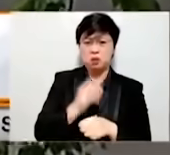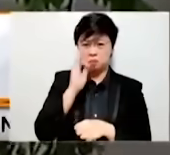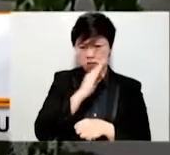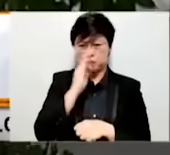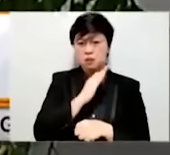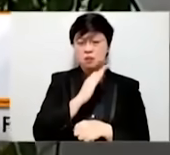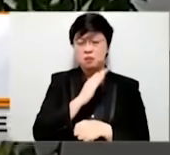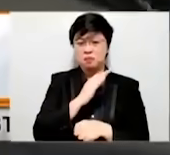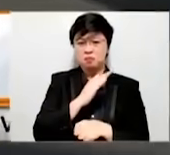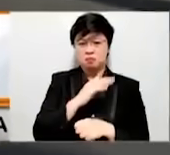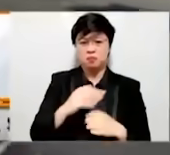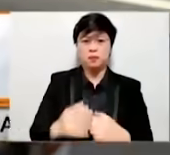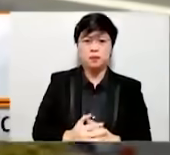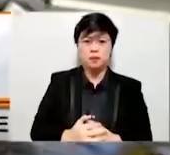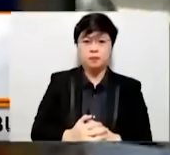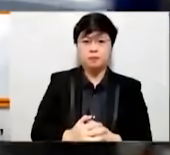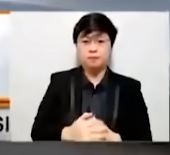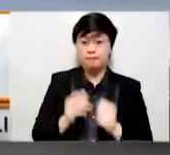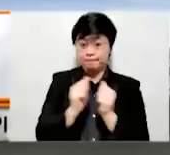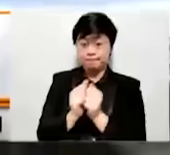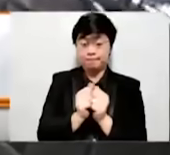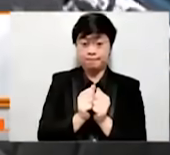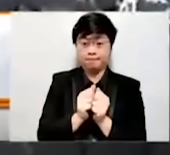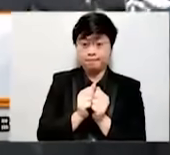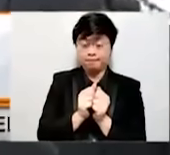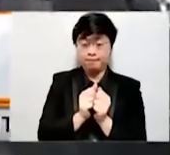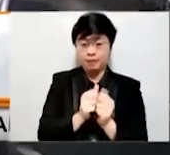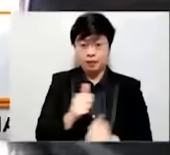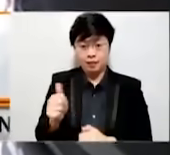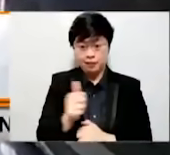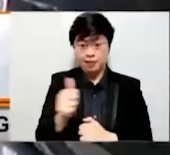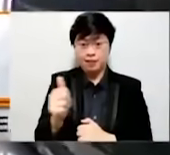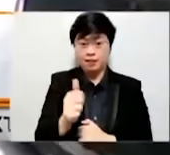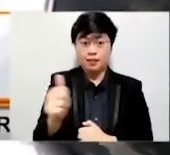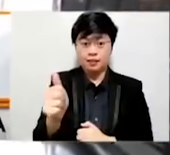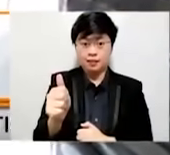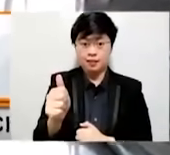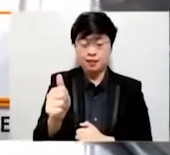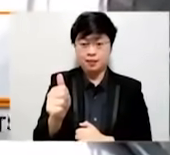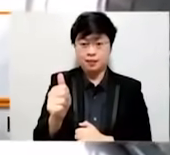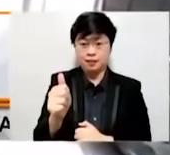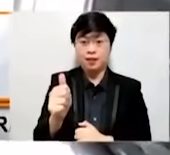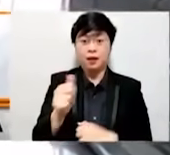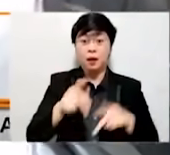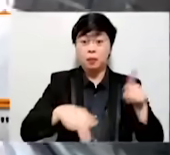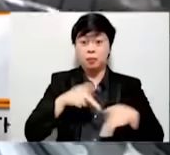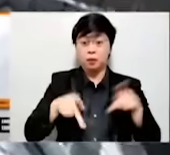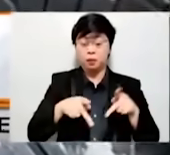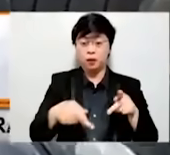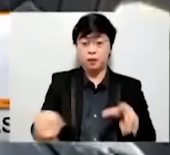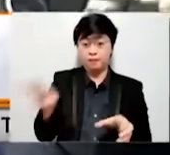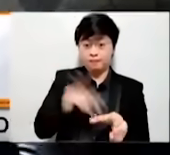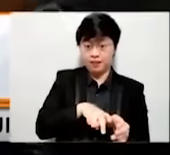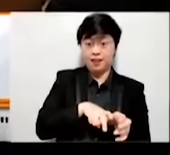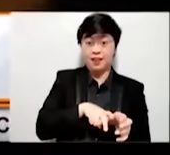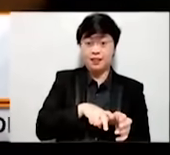Sinamahan namin siya mamasada mula Kalamba, Palipa. Kita sa mukha ng mga pasahero ang pagiging komportable